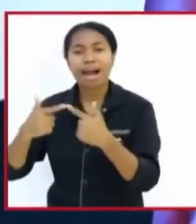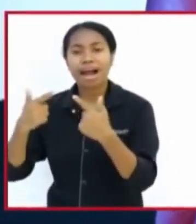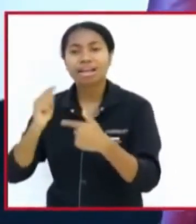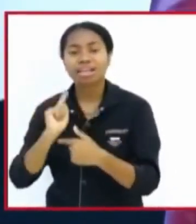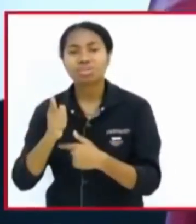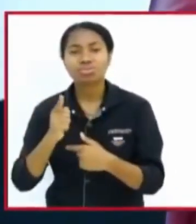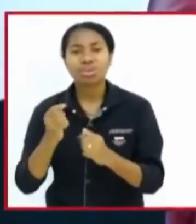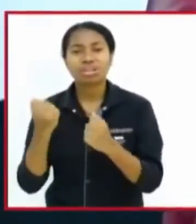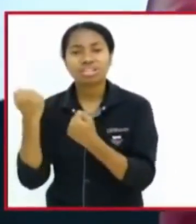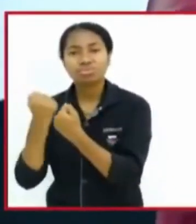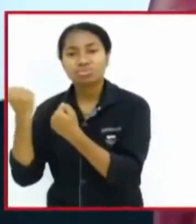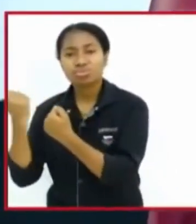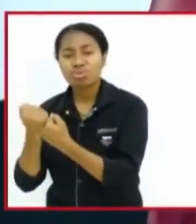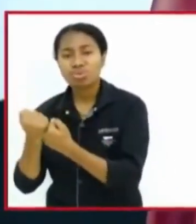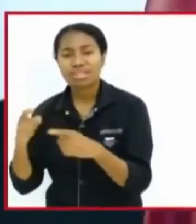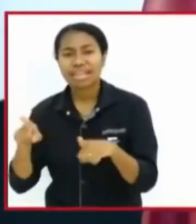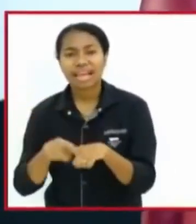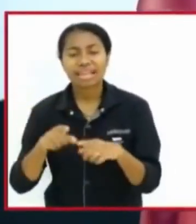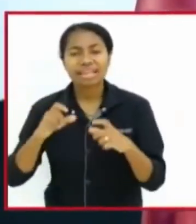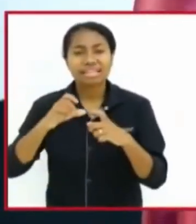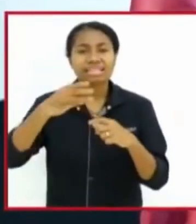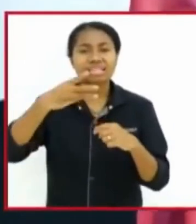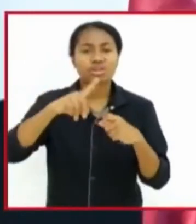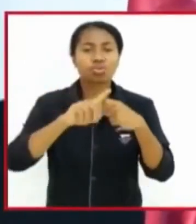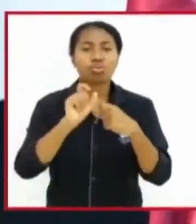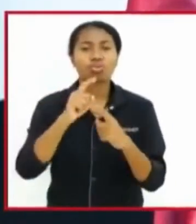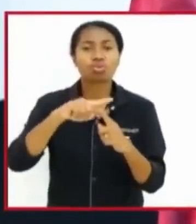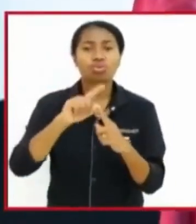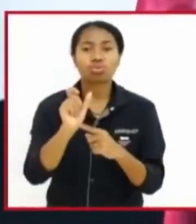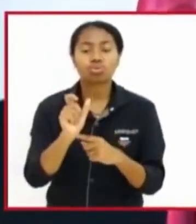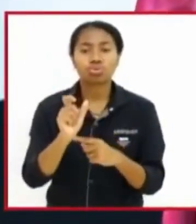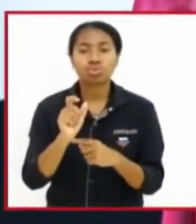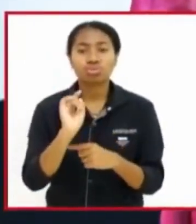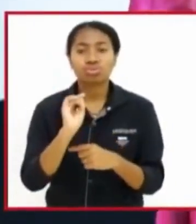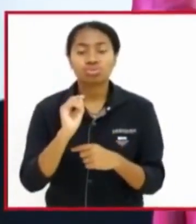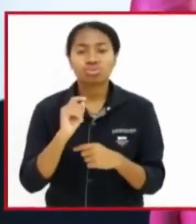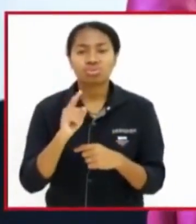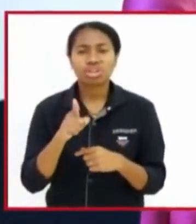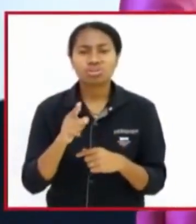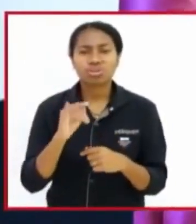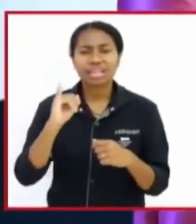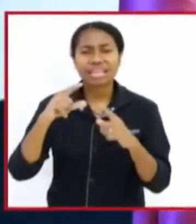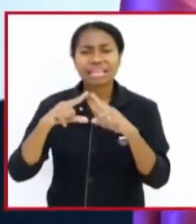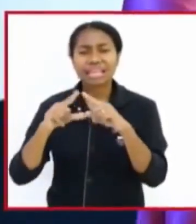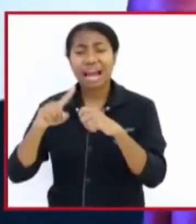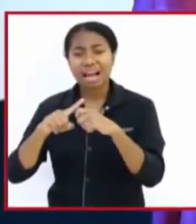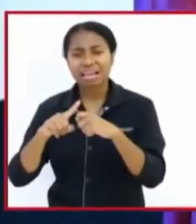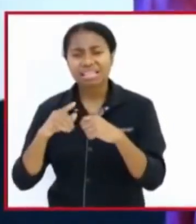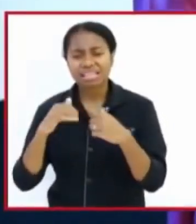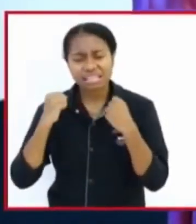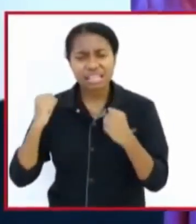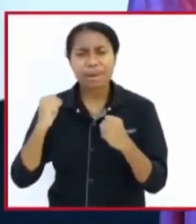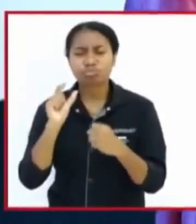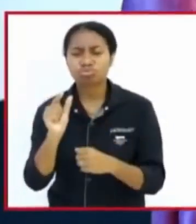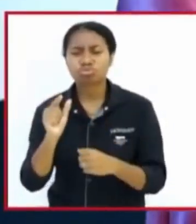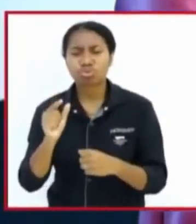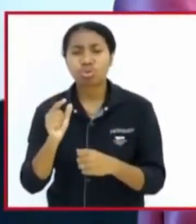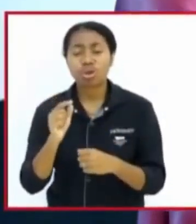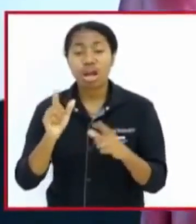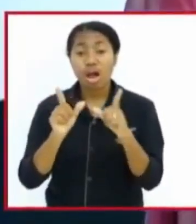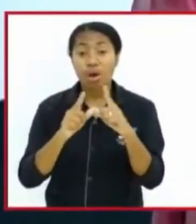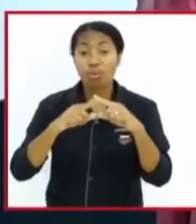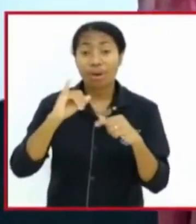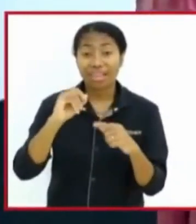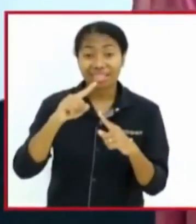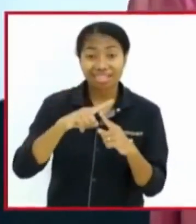didukung oleh sekutu sekutu mereka Maka Irak siap turun tangan Kuwait siap